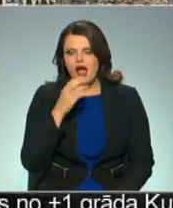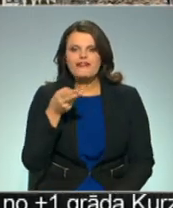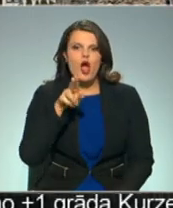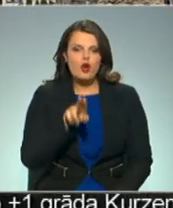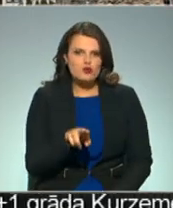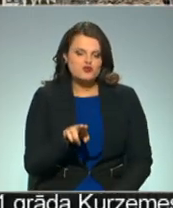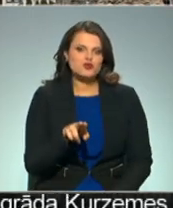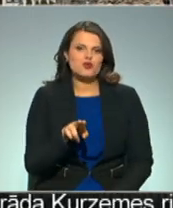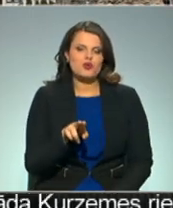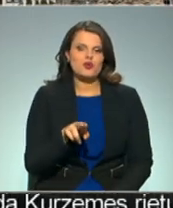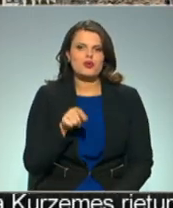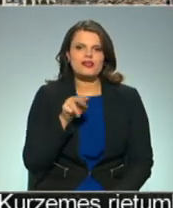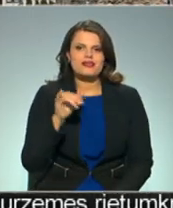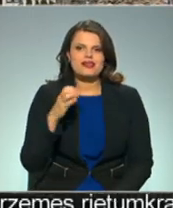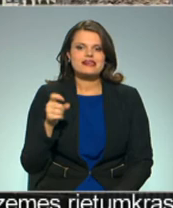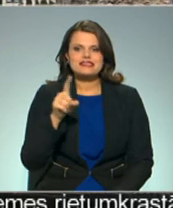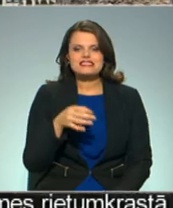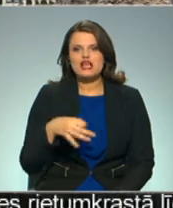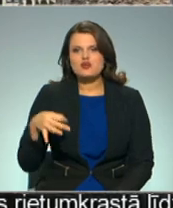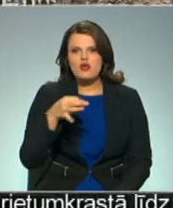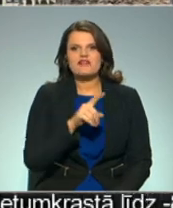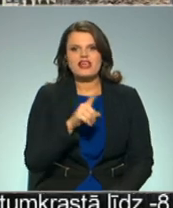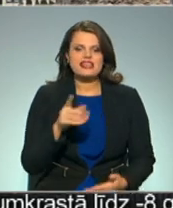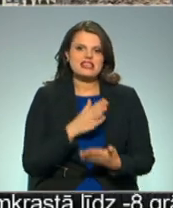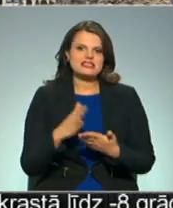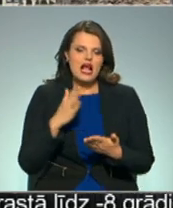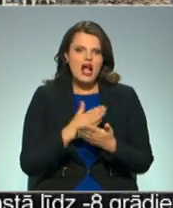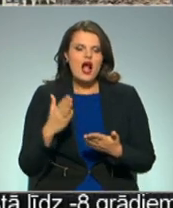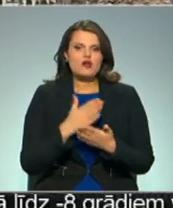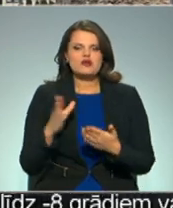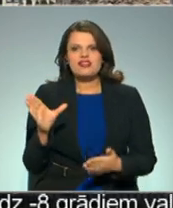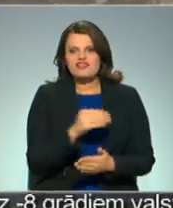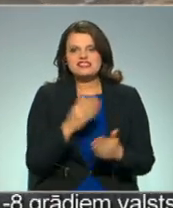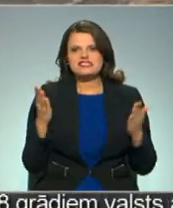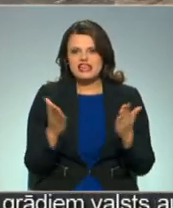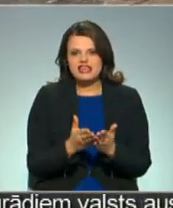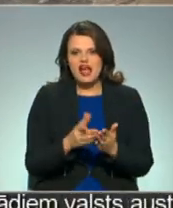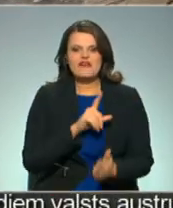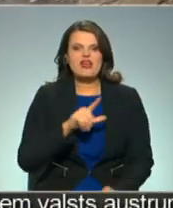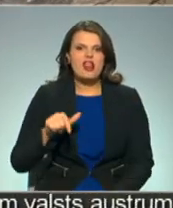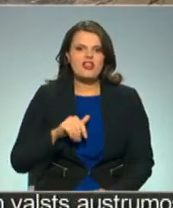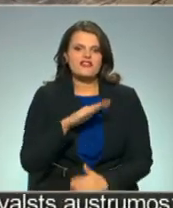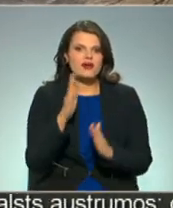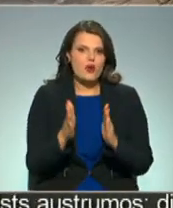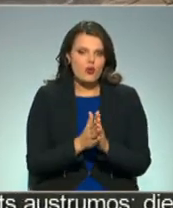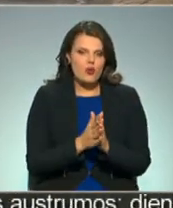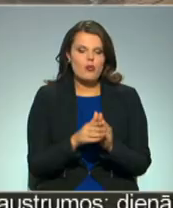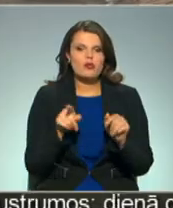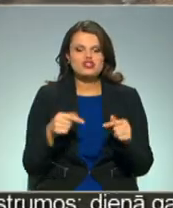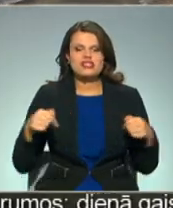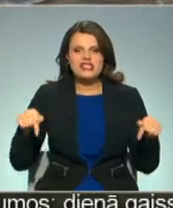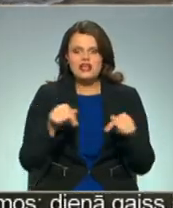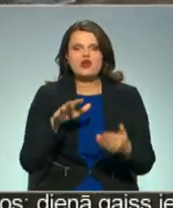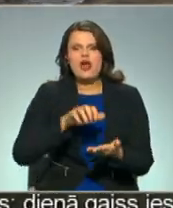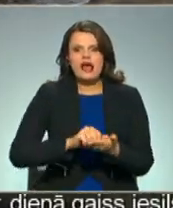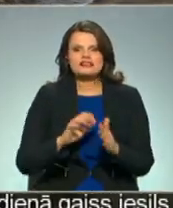praktiski Nīcas novadā ir praktiski sakārtoti visi grāvi. Latvijā kopumā polderu teritorijas